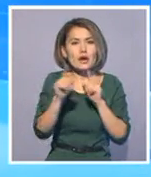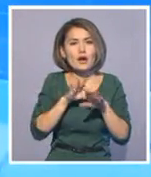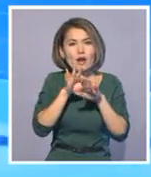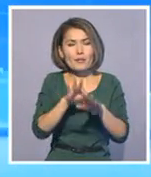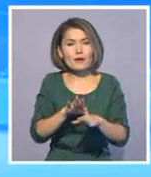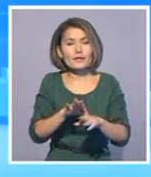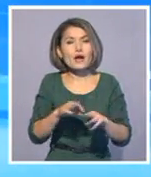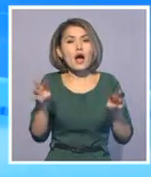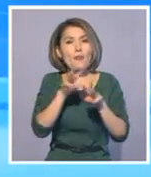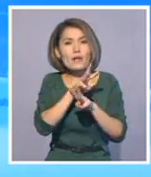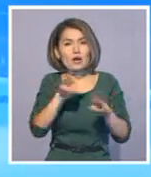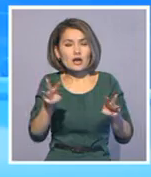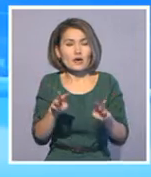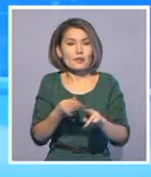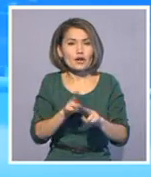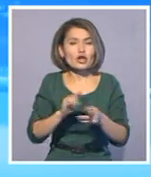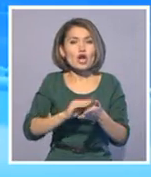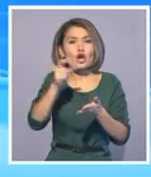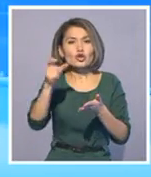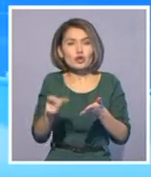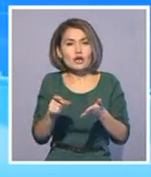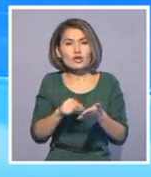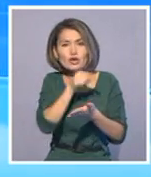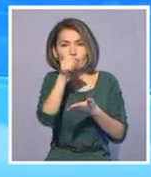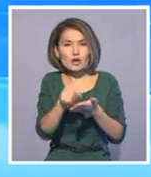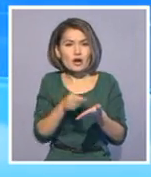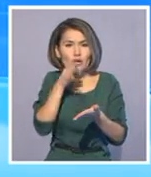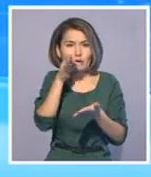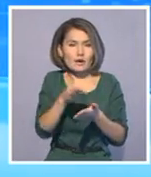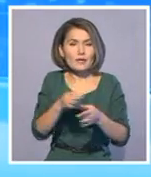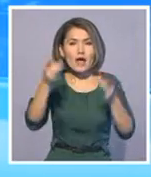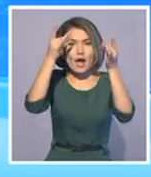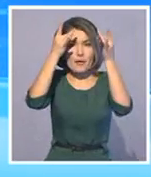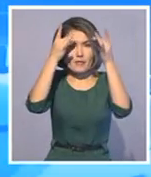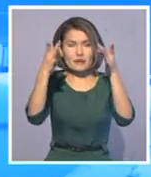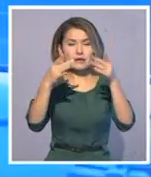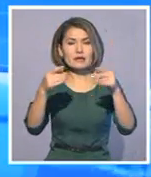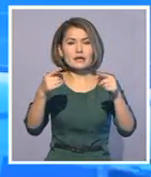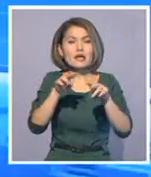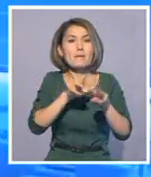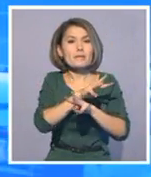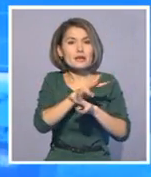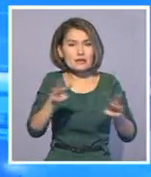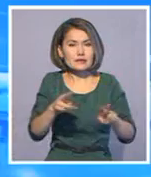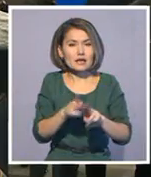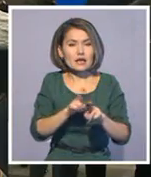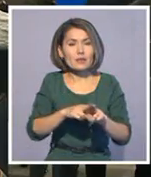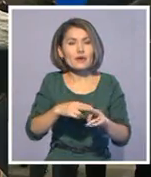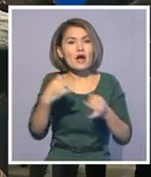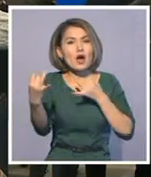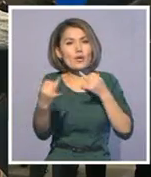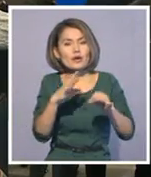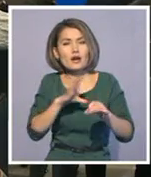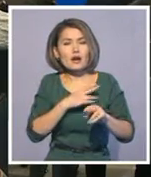мәслихатында келіп журналистер сұрақтарына жауап берген мәдениет және ақпарат министрі Мұхтар Құл-Мұхаммед айтты. Телеарналардың қазақ тіліндегі